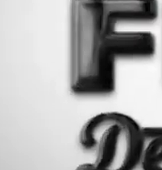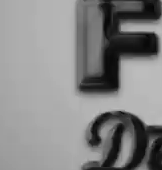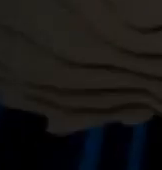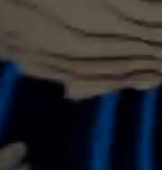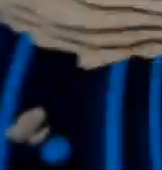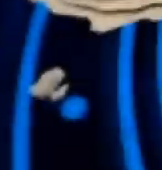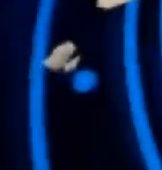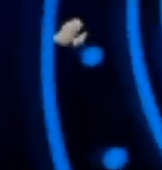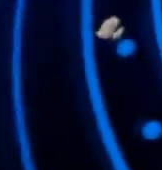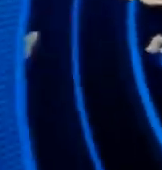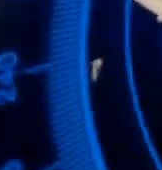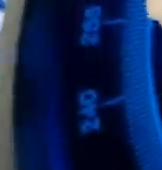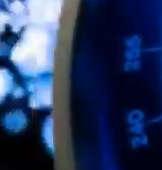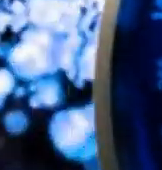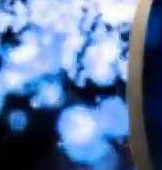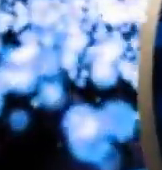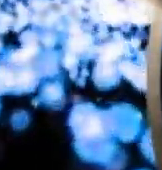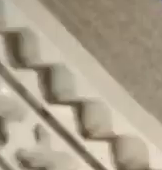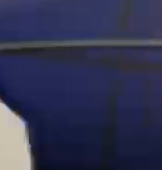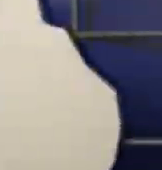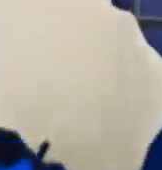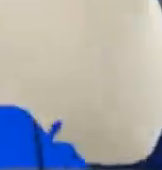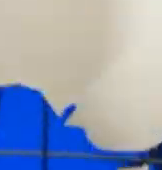की धड़कन.